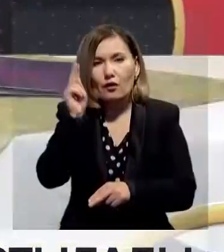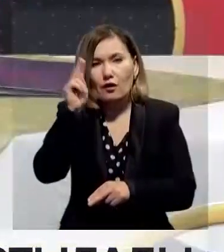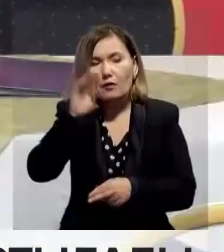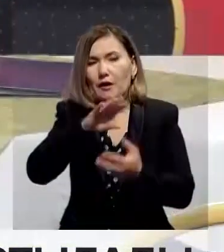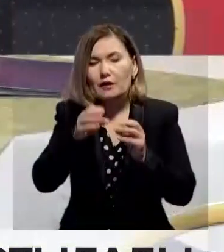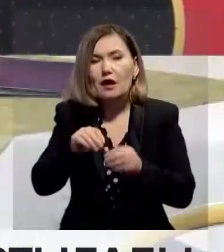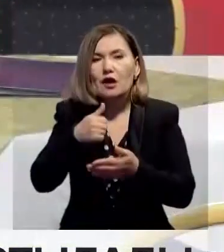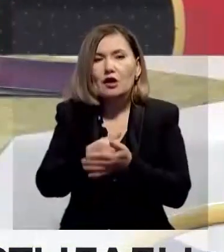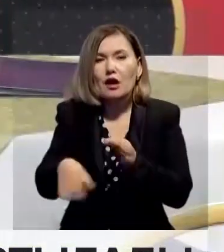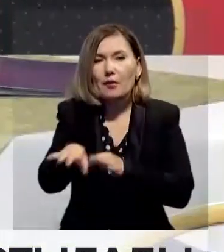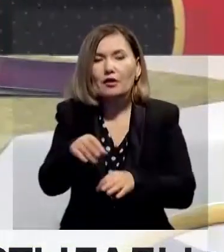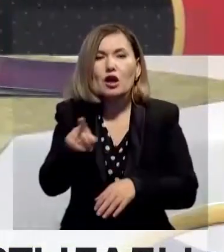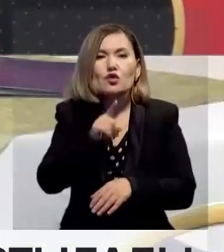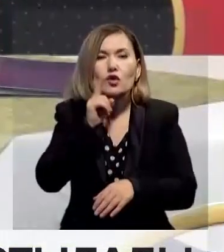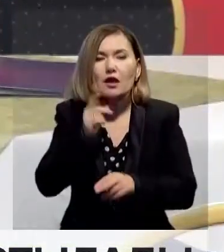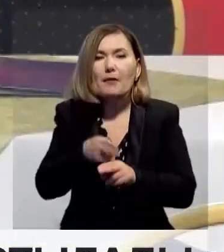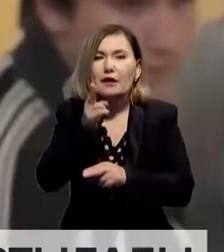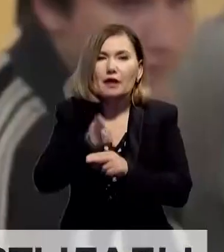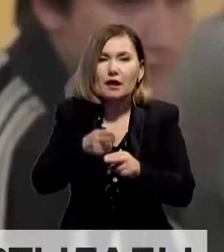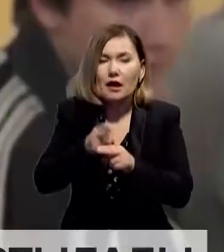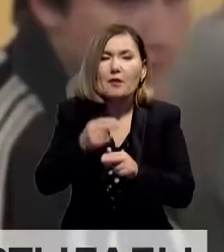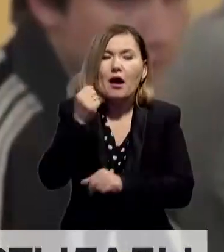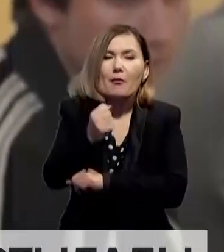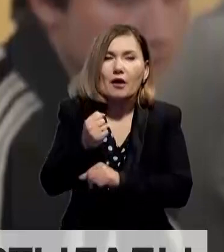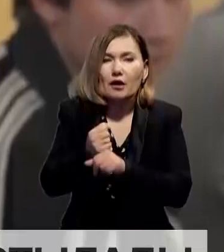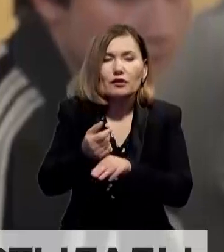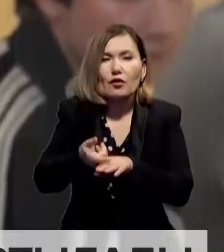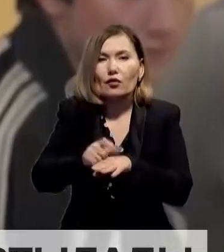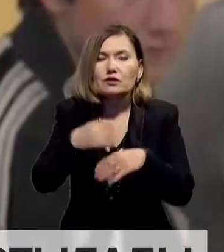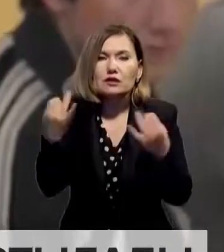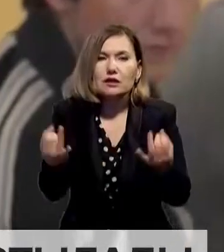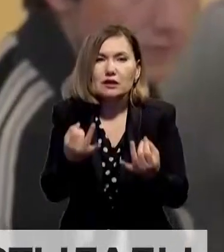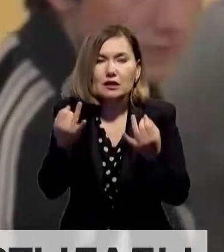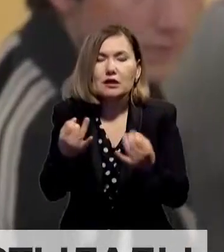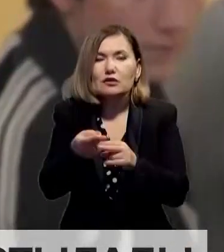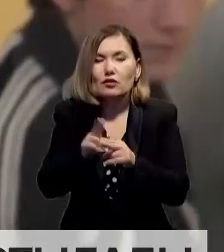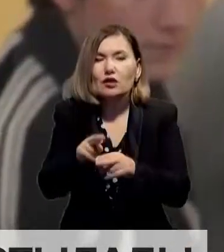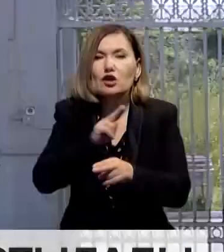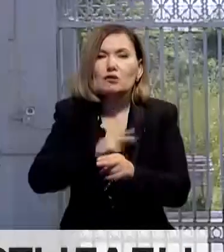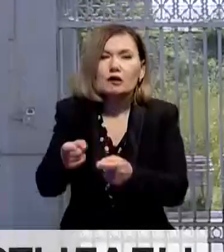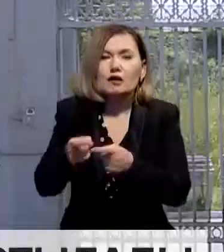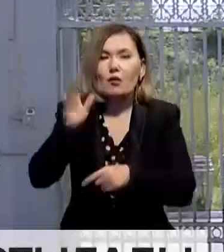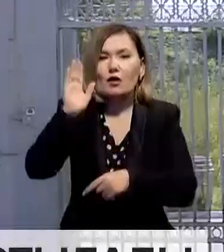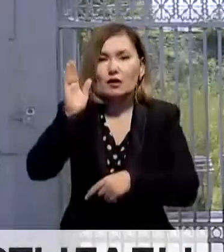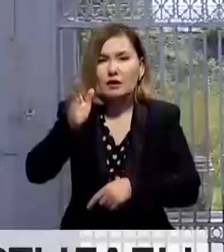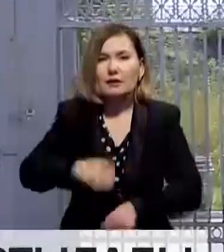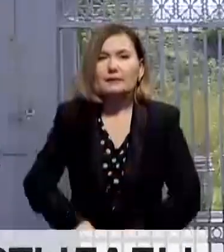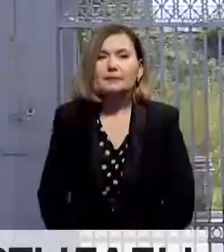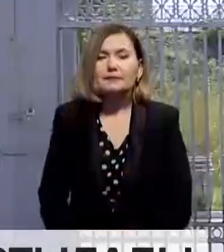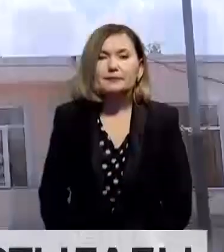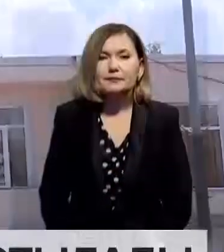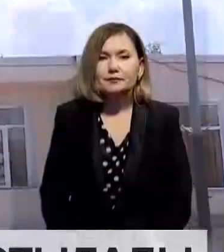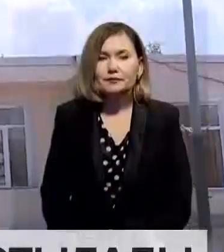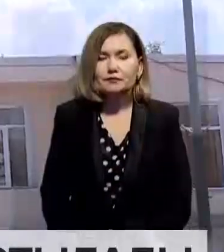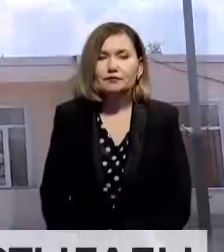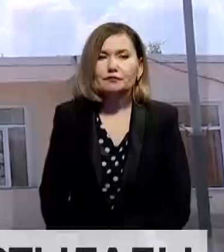Жобаның басты мақсаты жастардың металлург мамандығына деген қызығушылығын ояту. Қарлығаш Қасиетова, Зарина Зулпыхар, Қарағанды